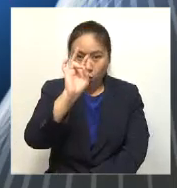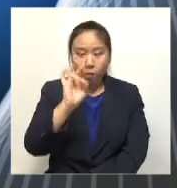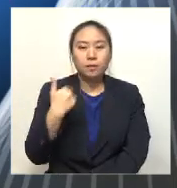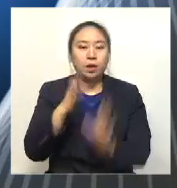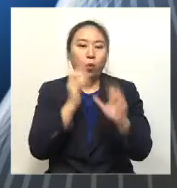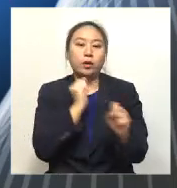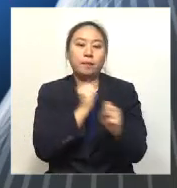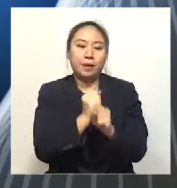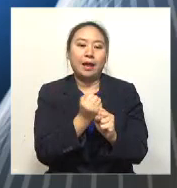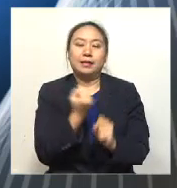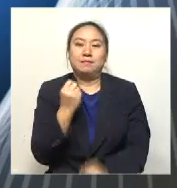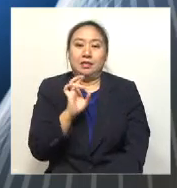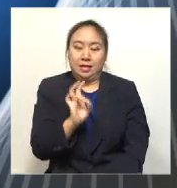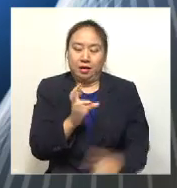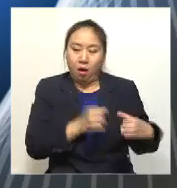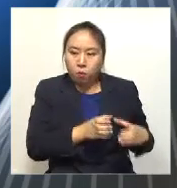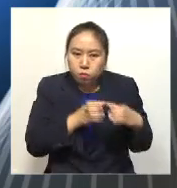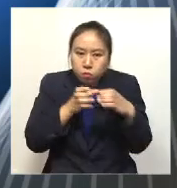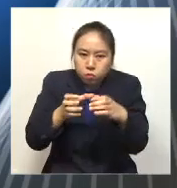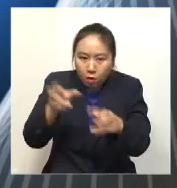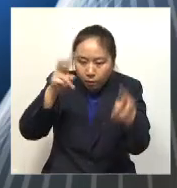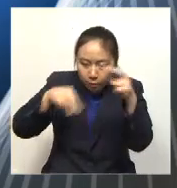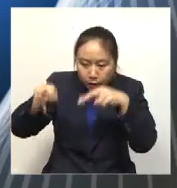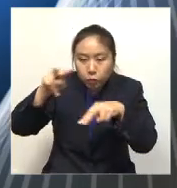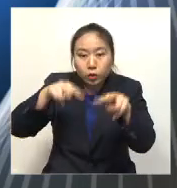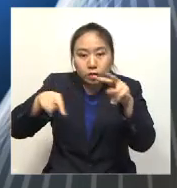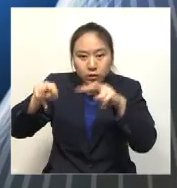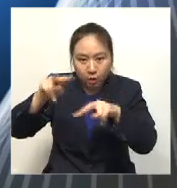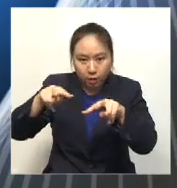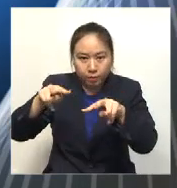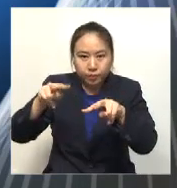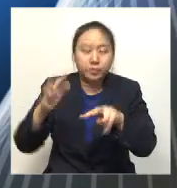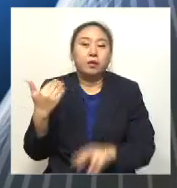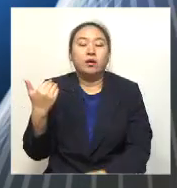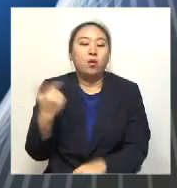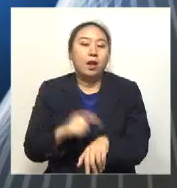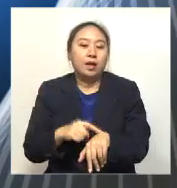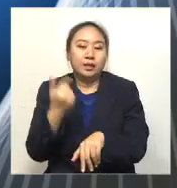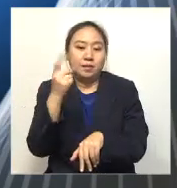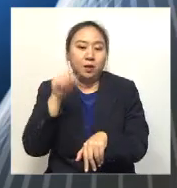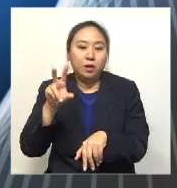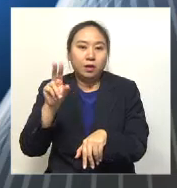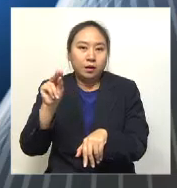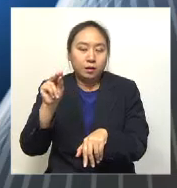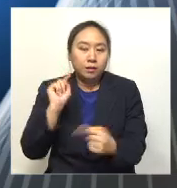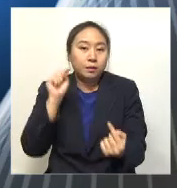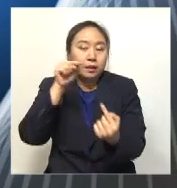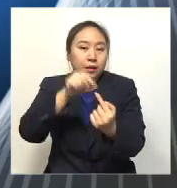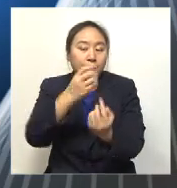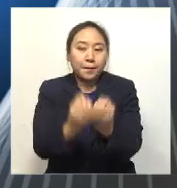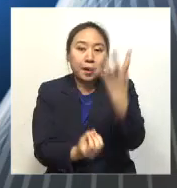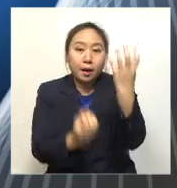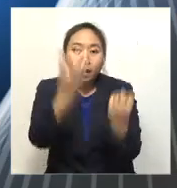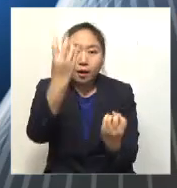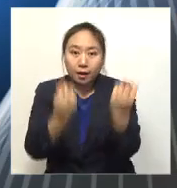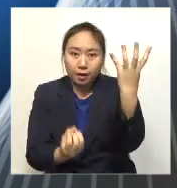จ้าหน้าที่17นายเดินทางเข้าพื้นที่เพื่อตรวจสอบจากนั้นเวลา 11:30 น.เดินทางถึงป่าเขาพลูในป่า